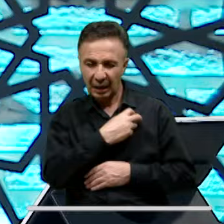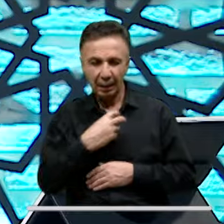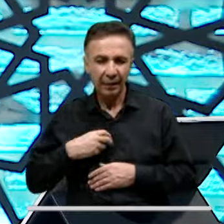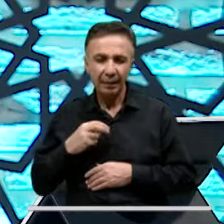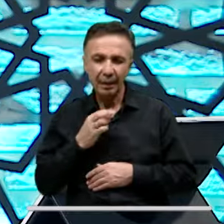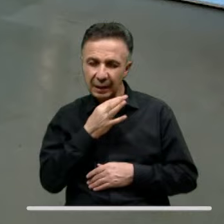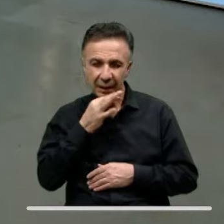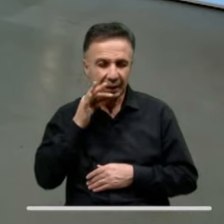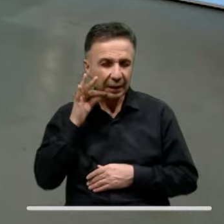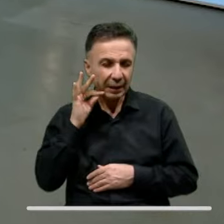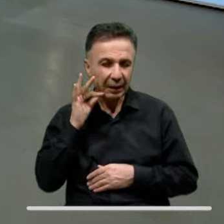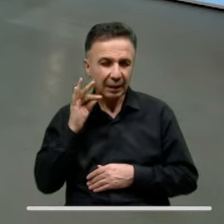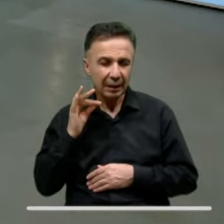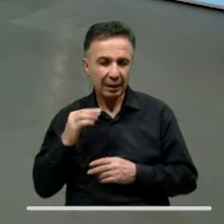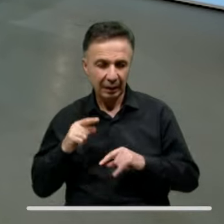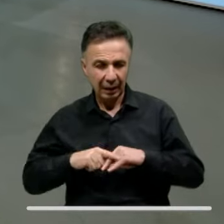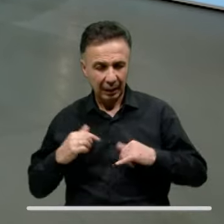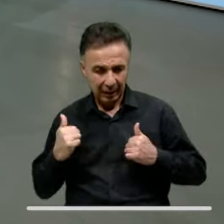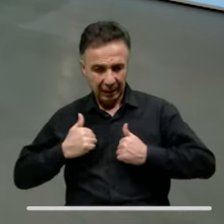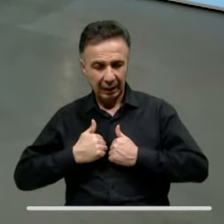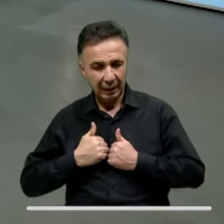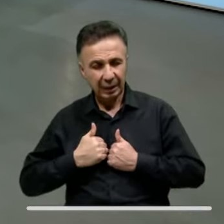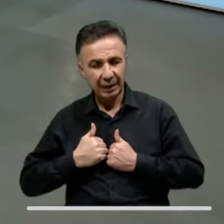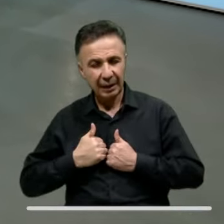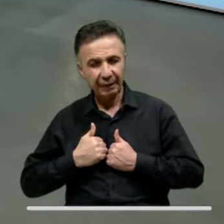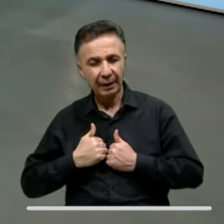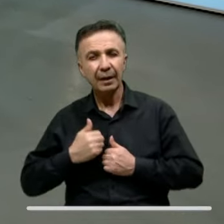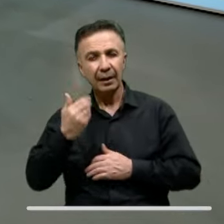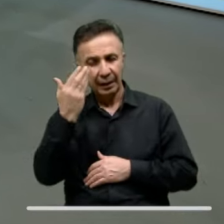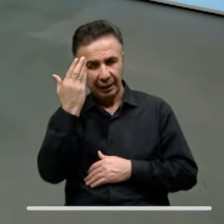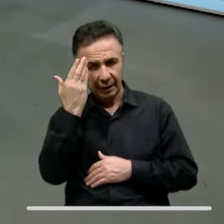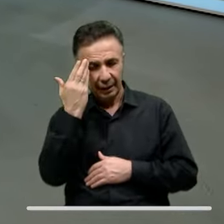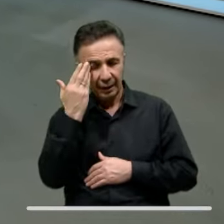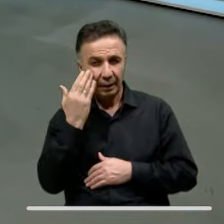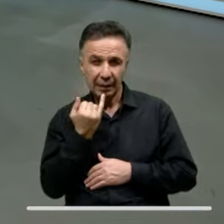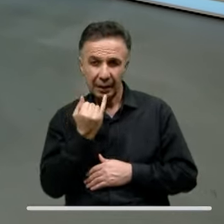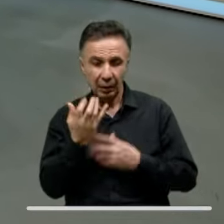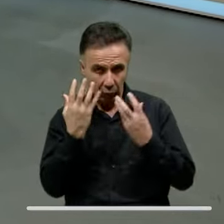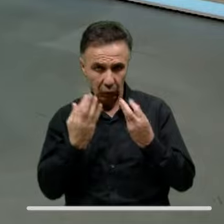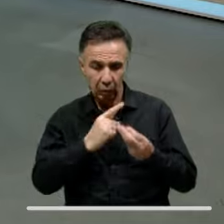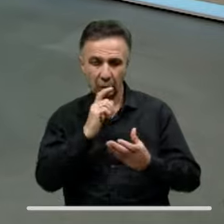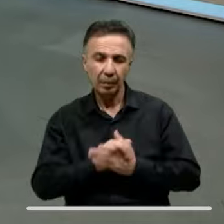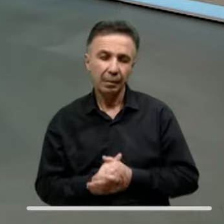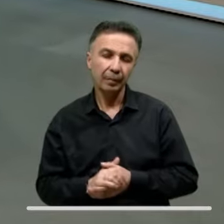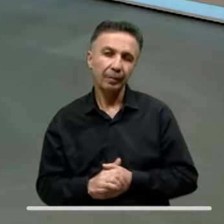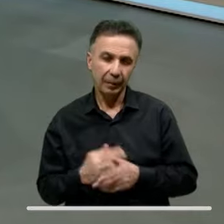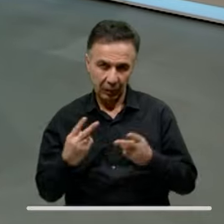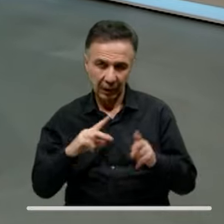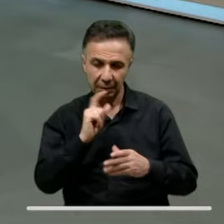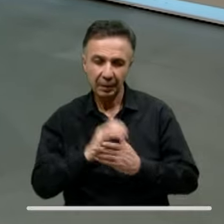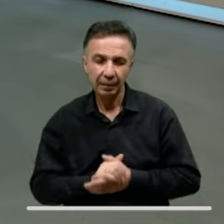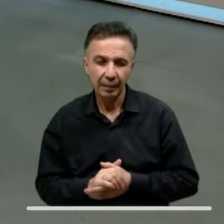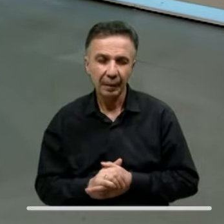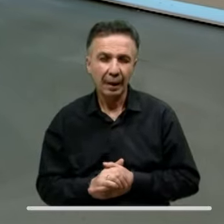Onlara bakabilir mi bu konuda bir engel var mı Evet kutsal emanetler şayet